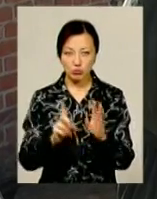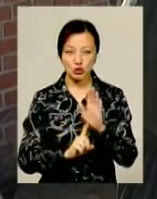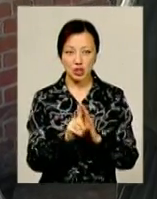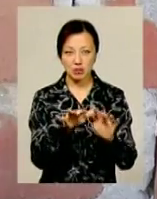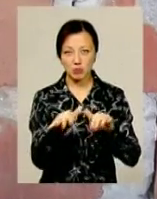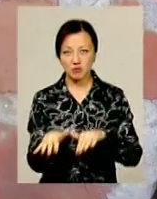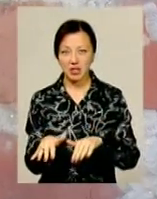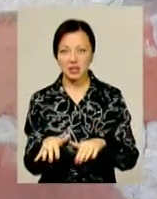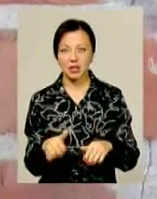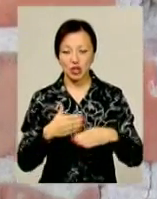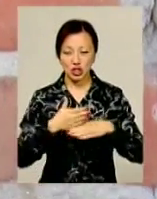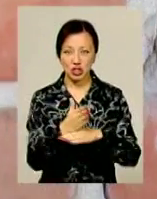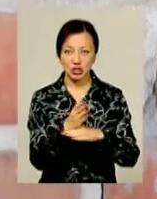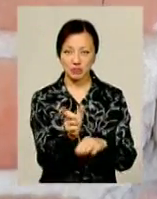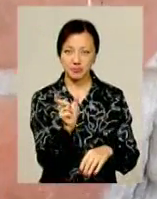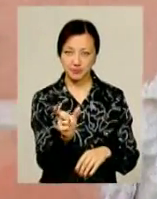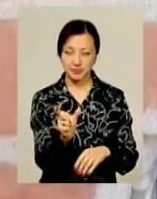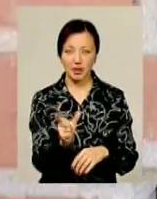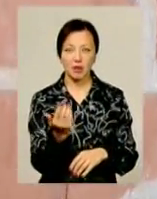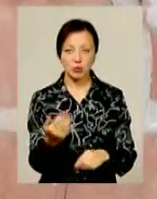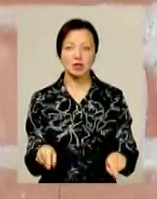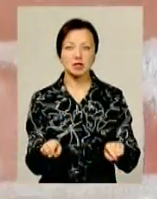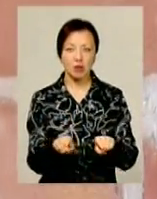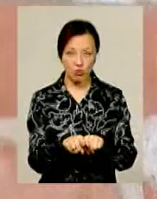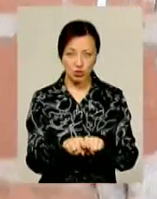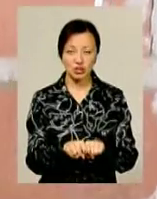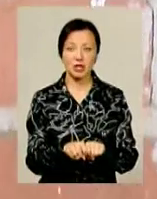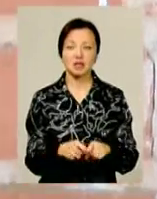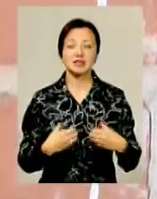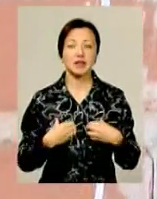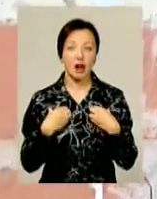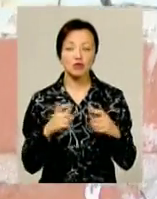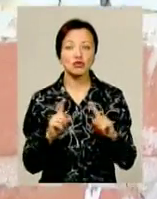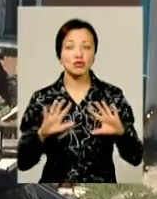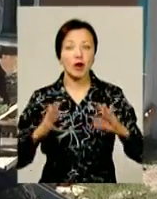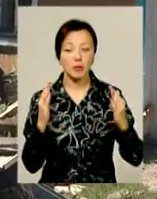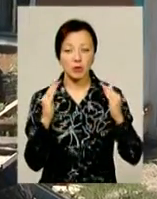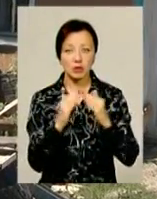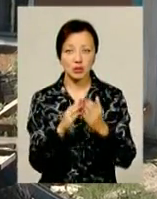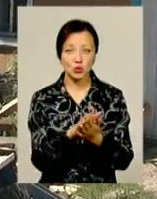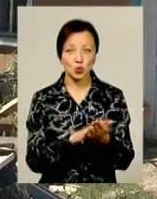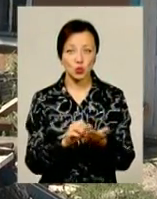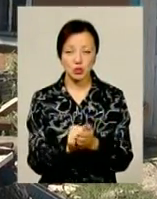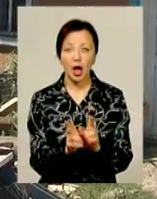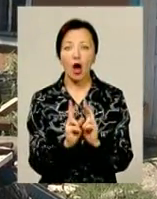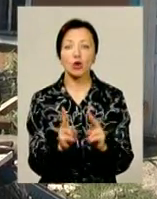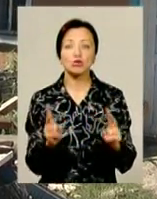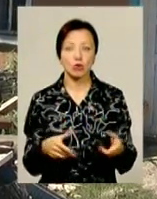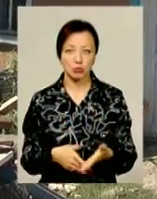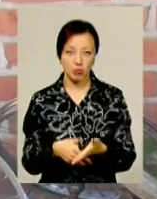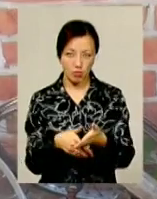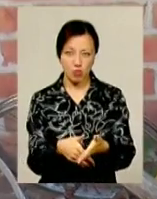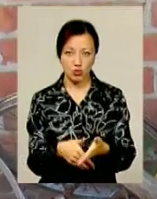сповзати, тріщини завширшки в третину цеглини. Йому також, як і решті жителів, страшно. А що, як оселя геть зруйнується? Хто йому